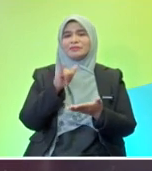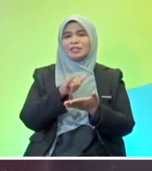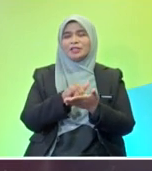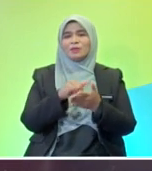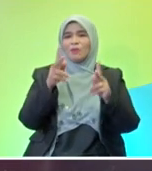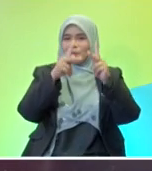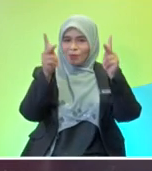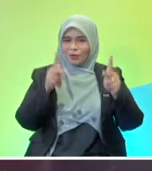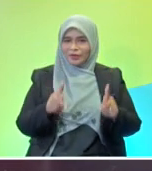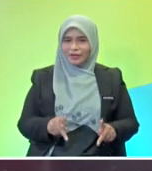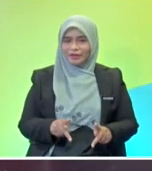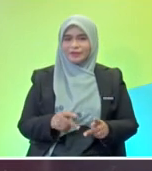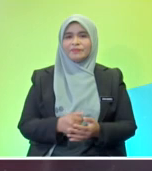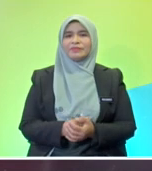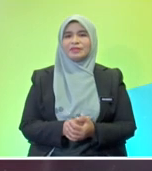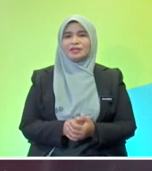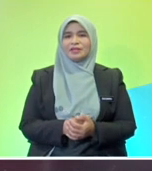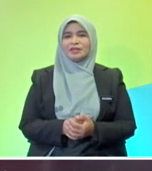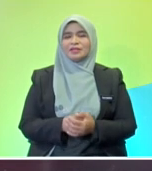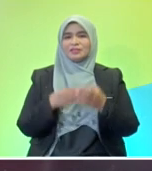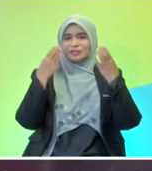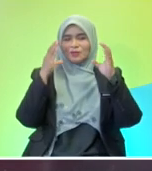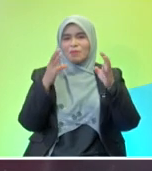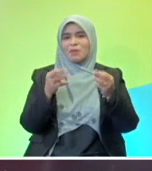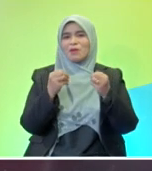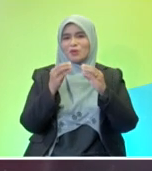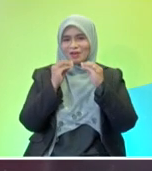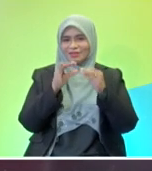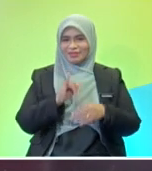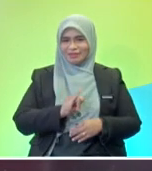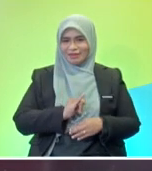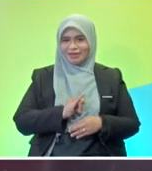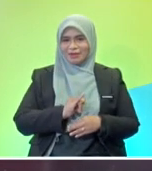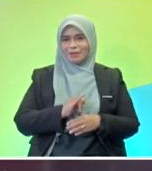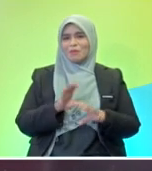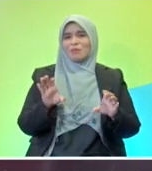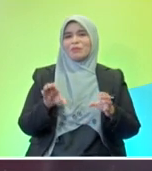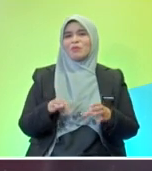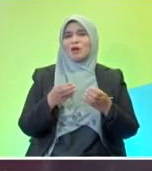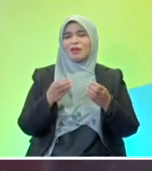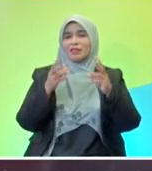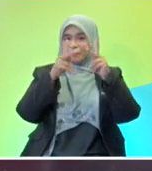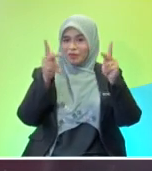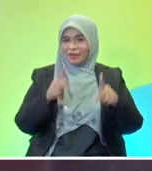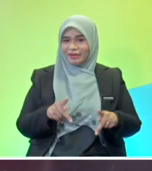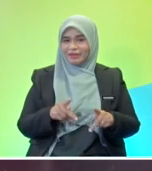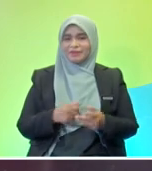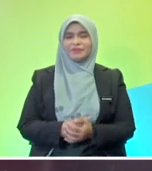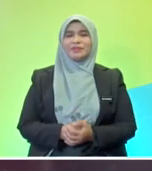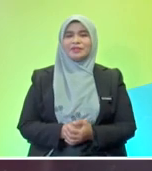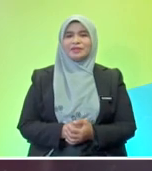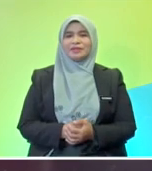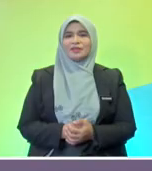itu, tadi cikgu ada sebutkan cikgu nak ajar saya buat boneka. Yeah. Itukah yang kita akan buat dalam kelas hari ini? Ya,